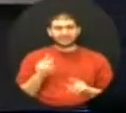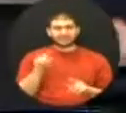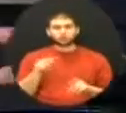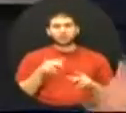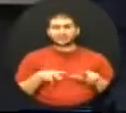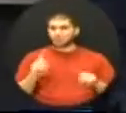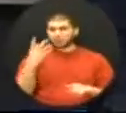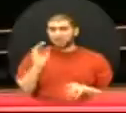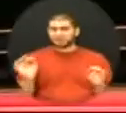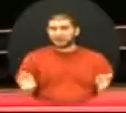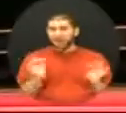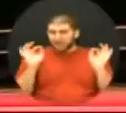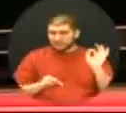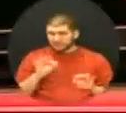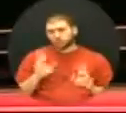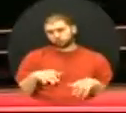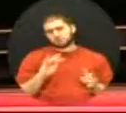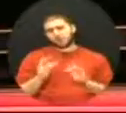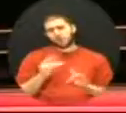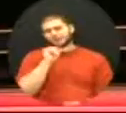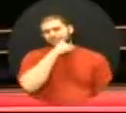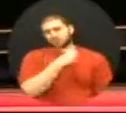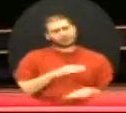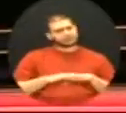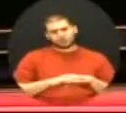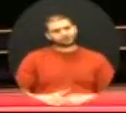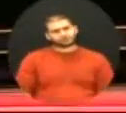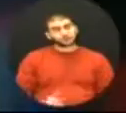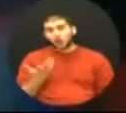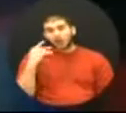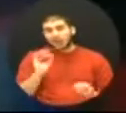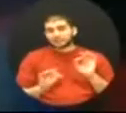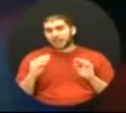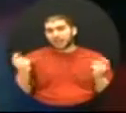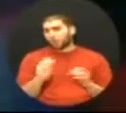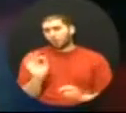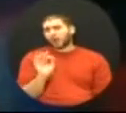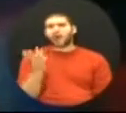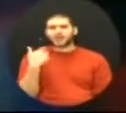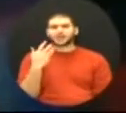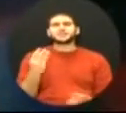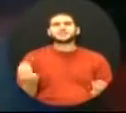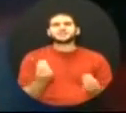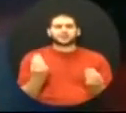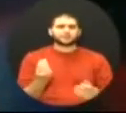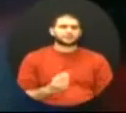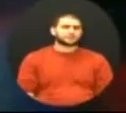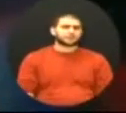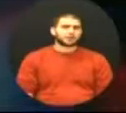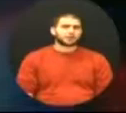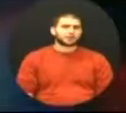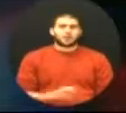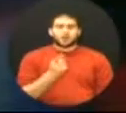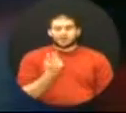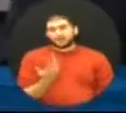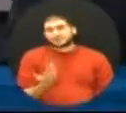הסתה. אז אני מצטער. לא היה מסע הסתה. אז יש בינינו מחלוקת היסטורית. לא היה מסע הסתה. יש בינינו מחלוקת היסטורית. היו פה דברים נעשו. אז את רוצה,